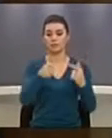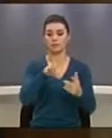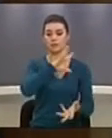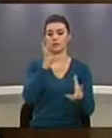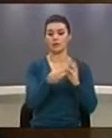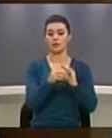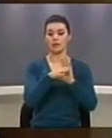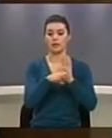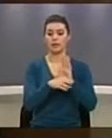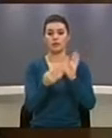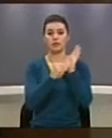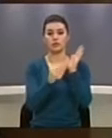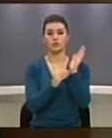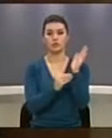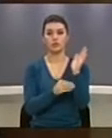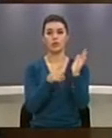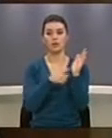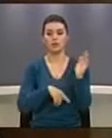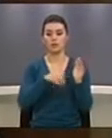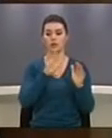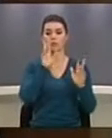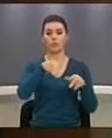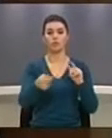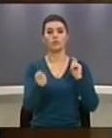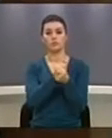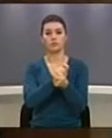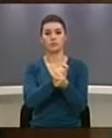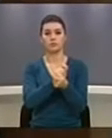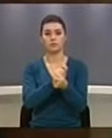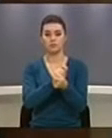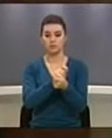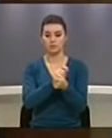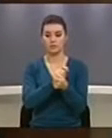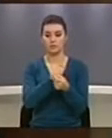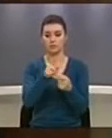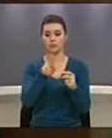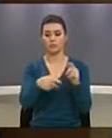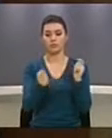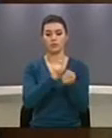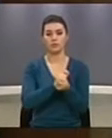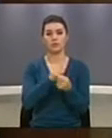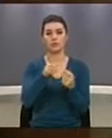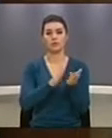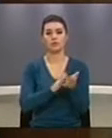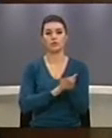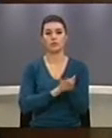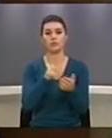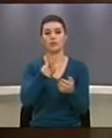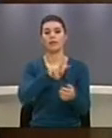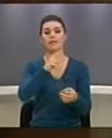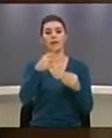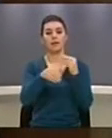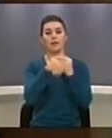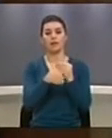të miratuar nga legjislativi do të mund të ndryshoheshin apo do të mund të hiqeshin me dispozitat të ndonjë akti nënligjor